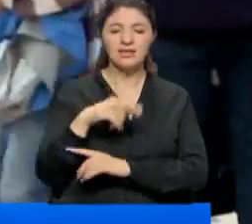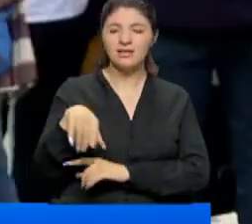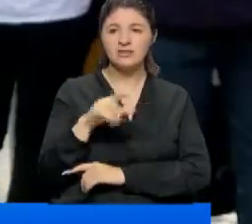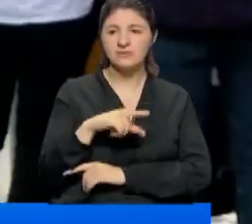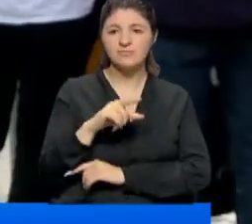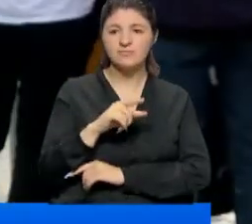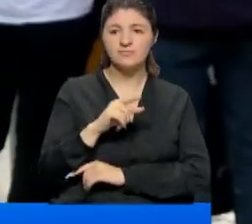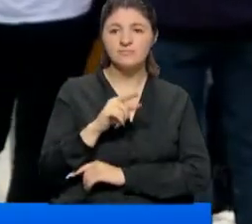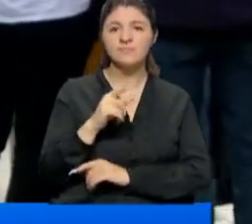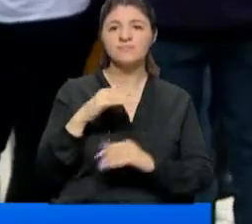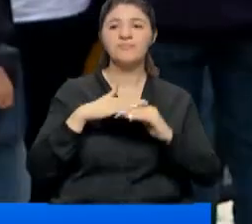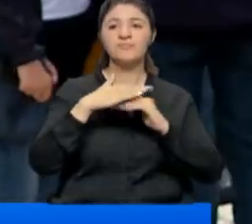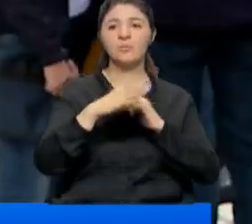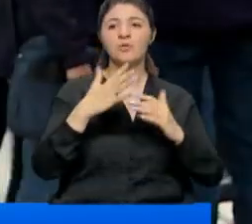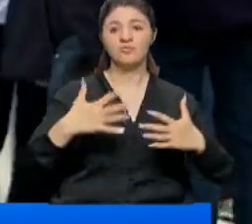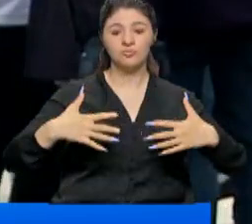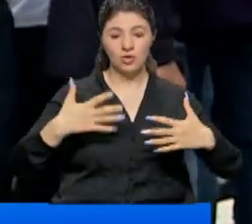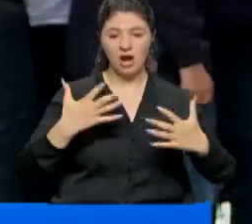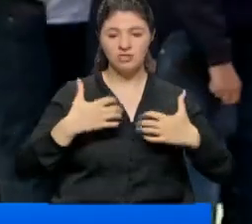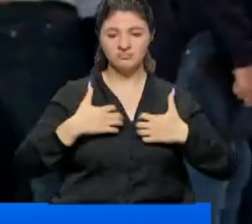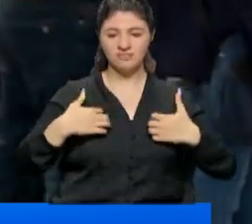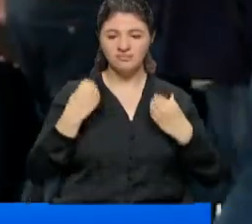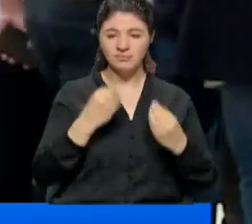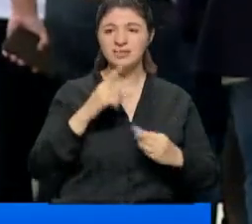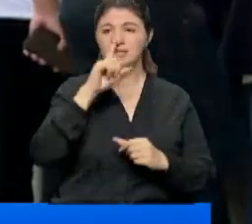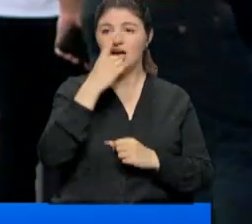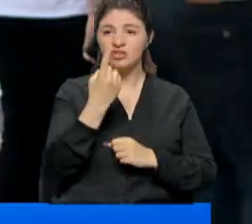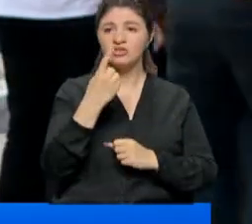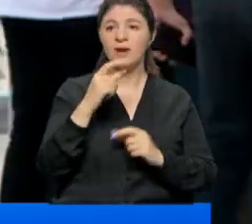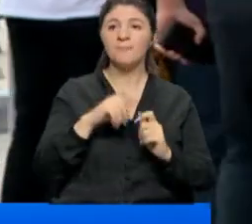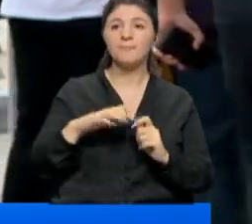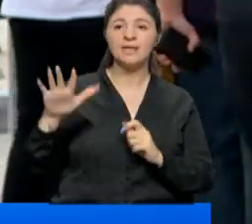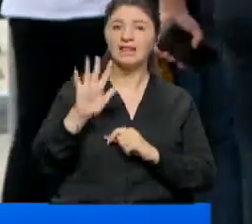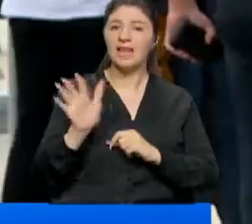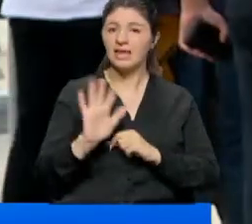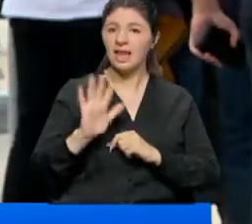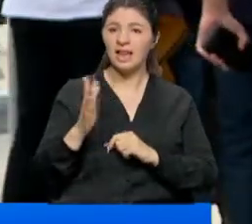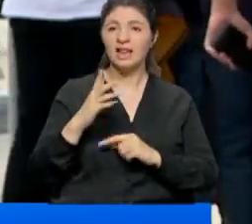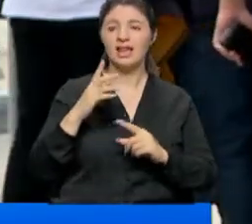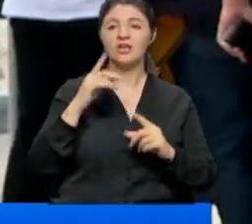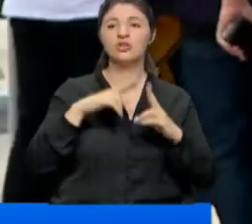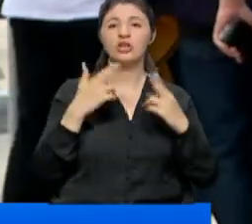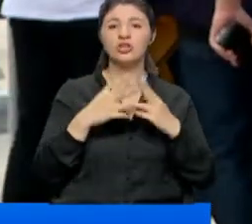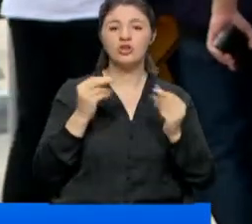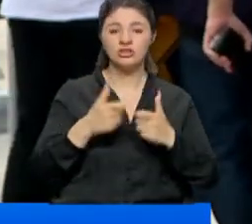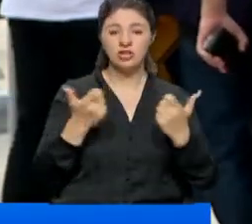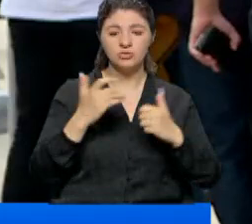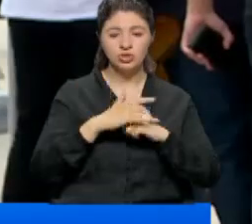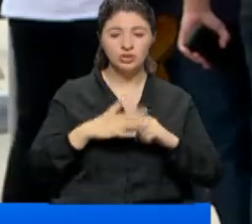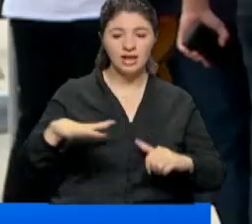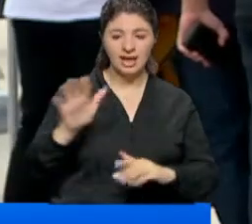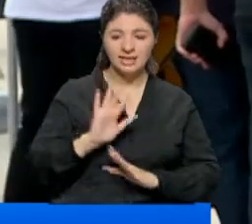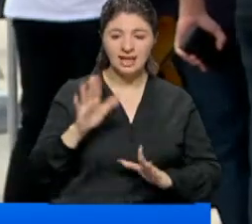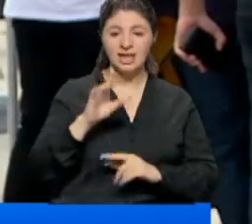ve bu toplumun Özgüven vermesi sadece batılılar değil dünyadaki Sadece çok gelişmiş